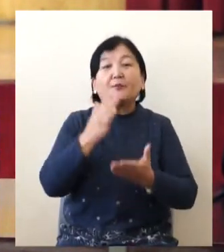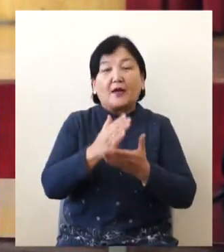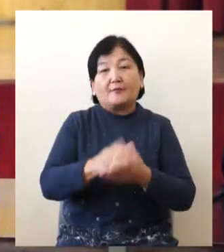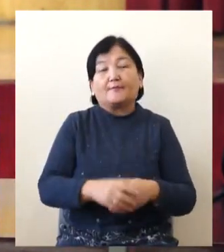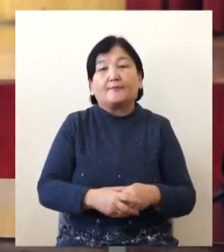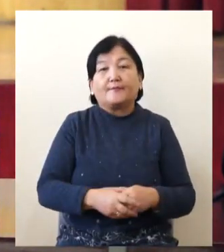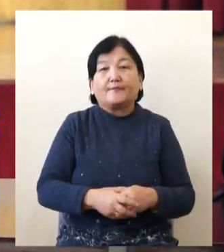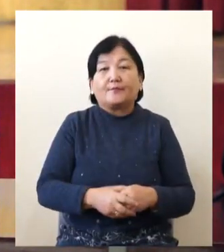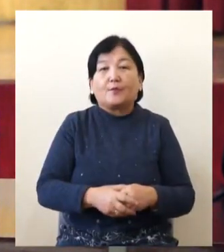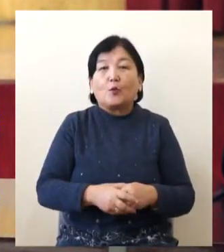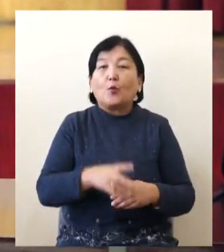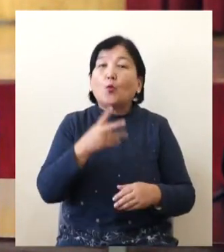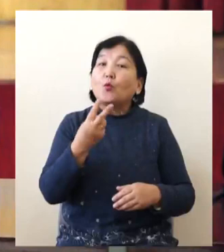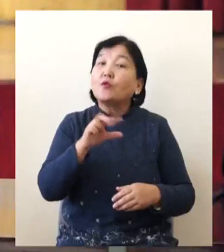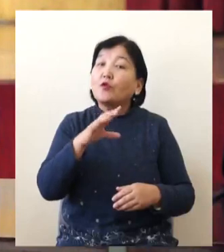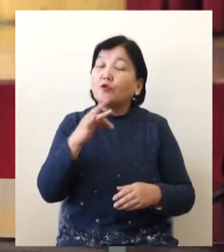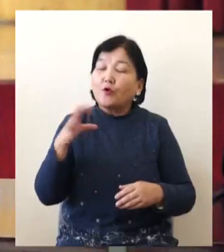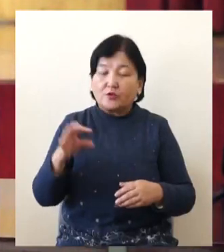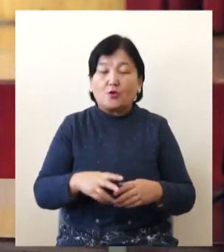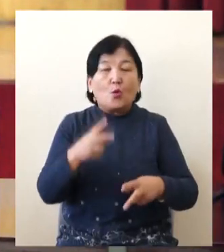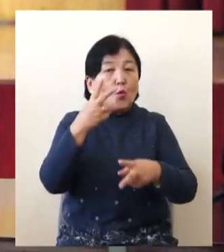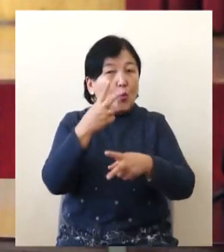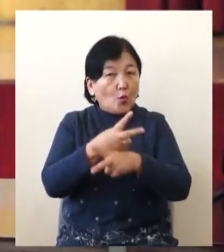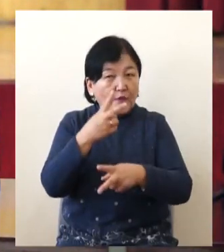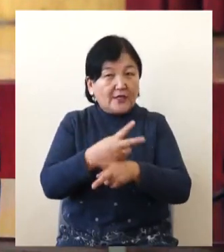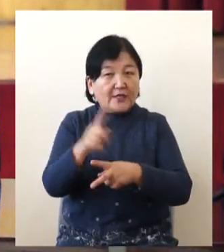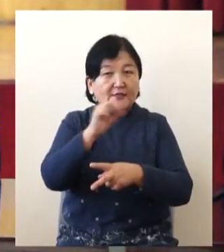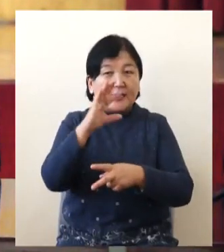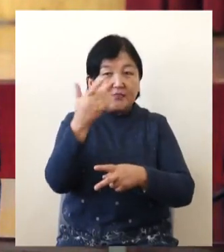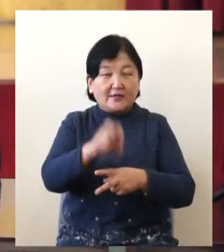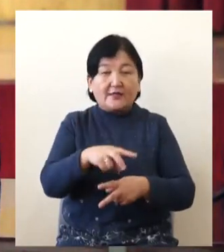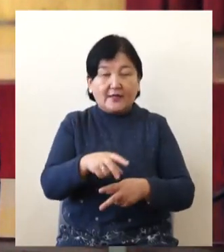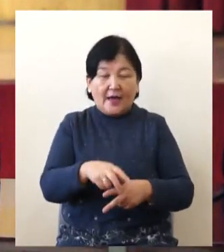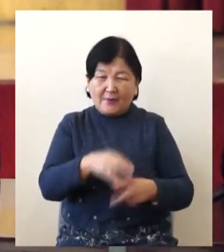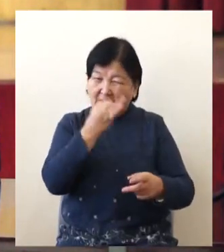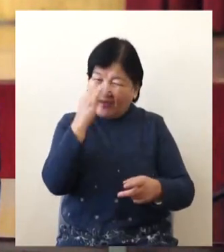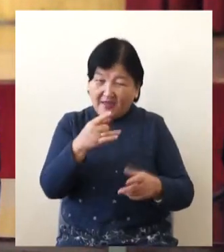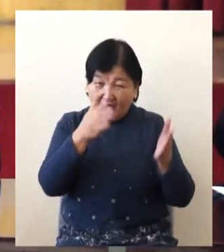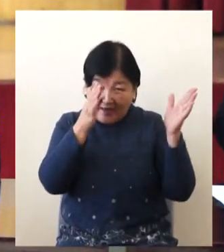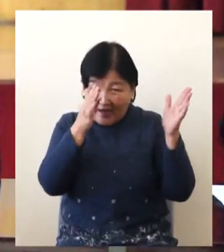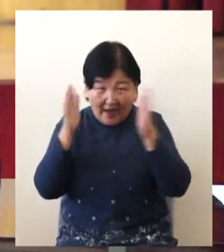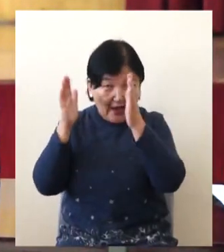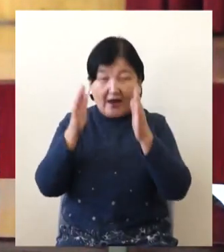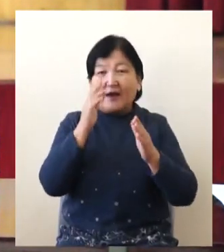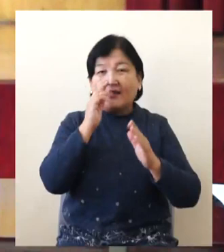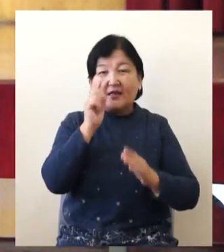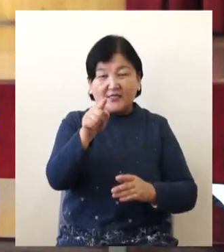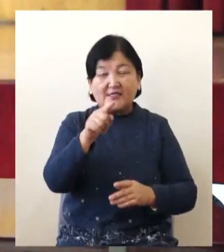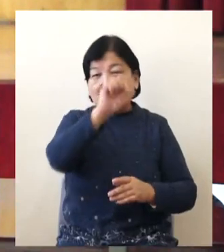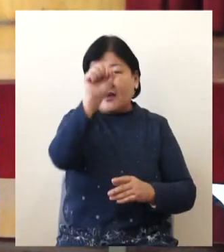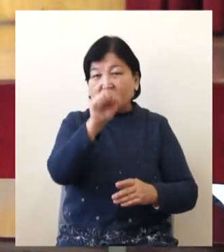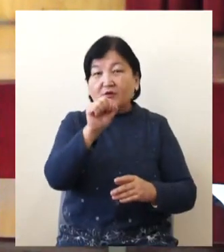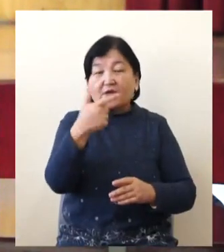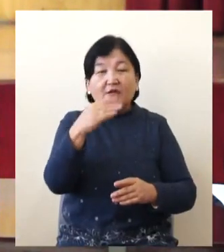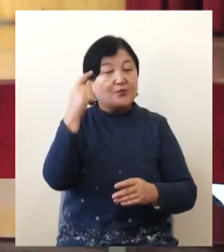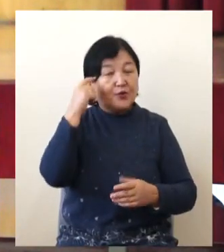За, энэ дотроосоо би задлаа дотор нь хуулийн засаглалыг хамгийн анхаарал татсан зүйл гэж харсан. Ингээд